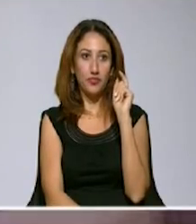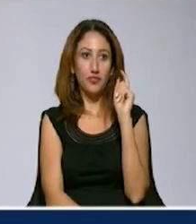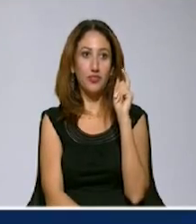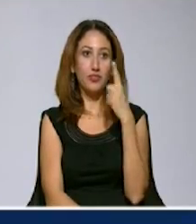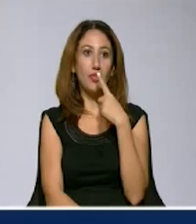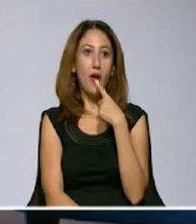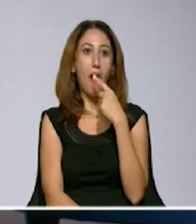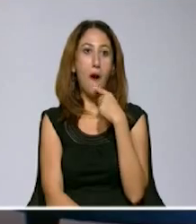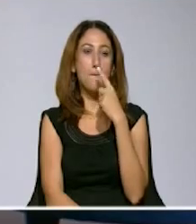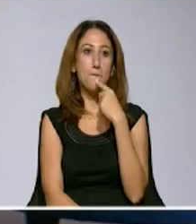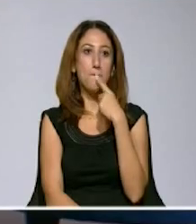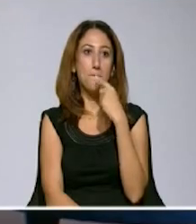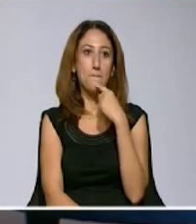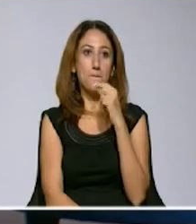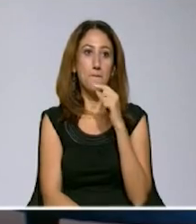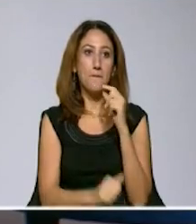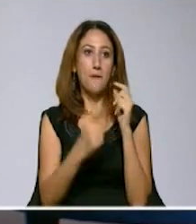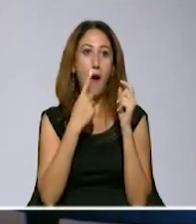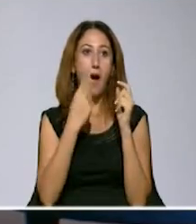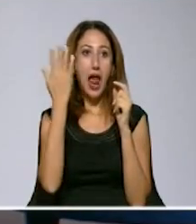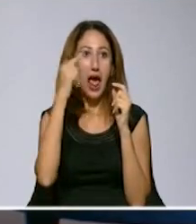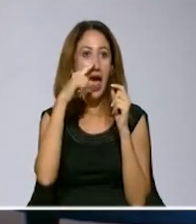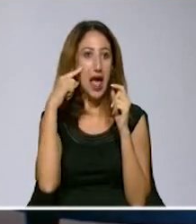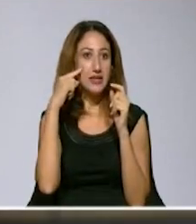ايه ده؟ كل الكروت اتحول لونها للون الاحمر.